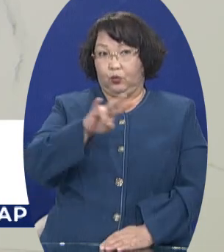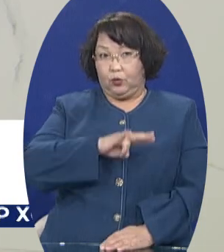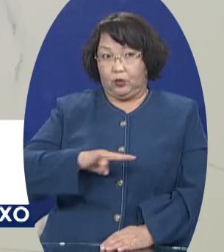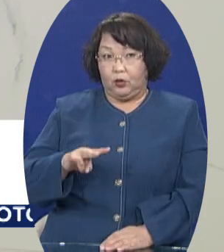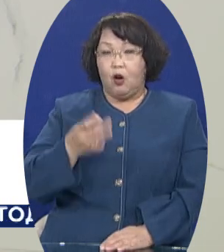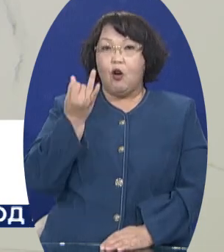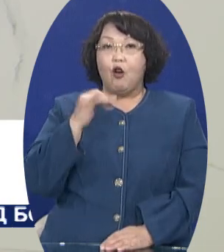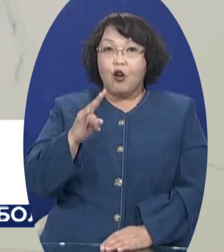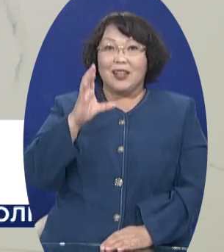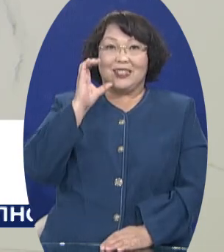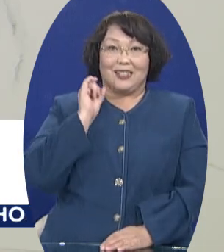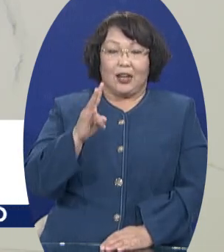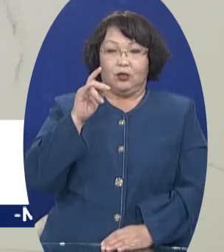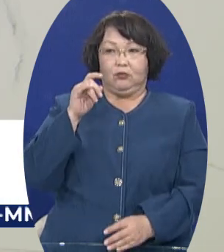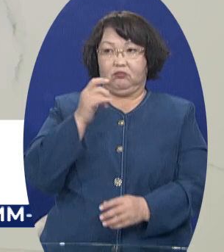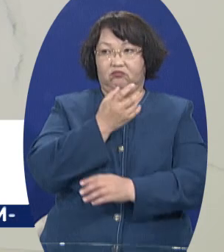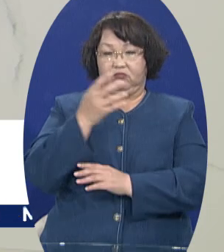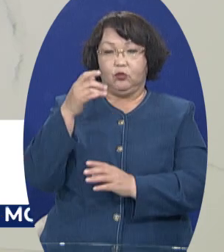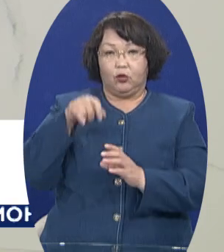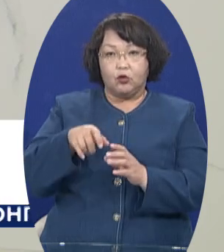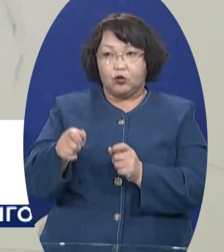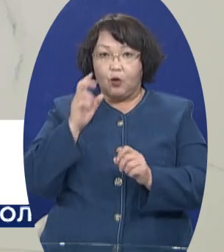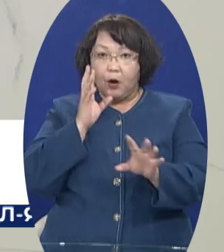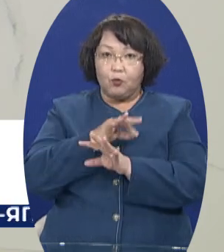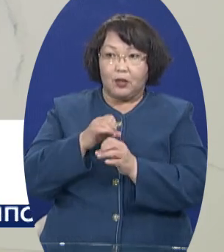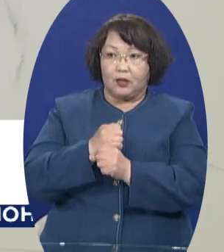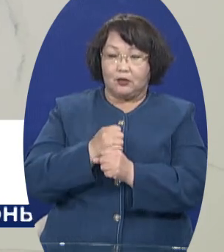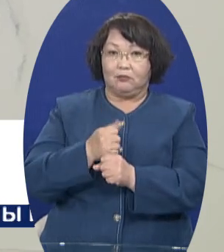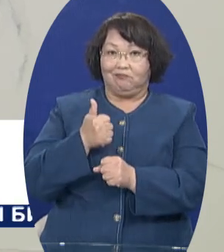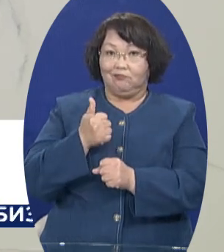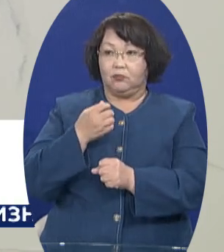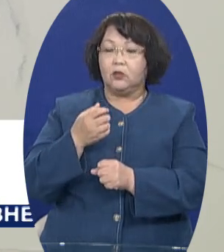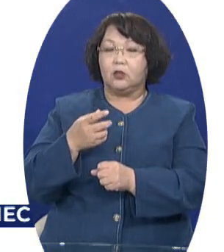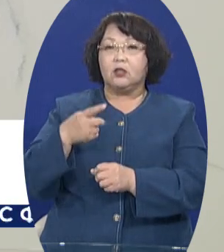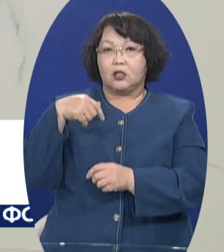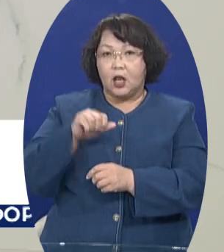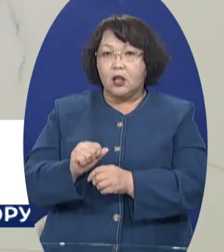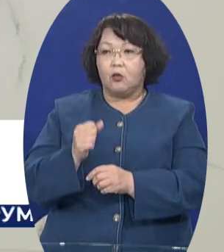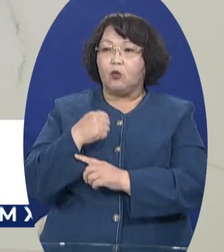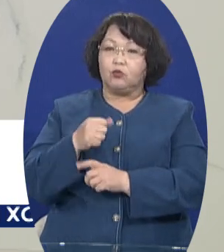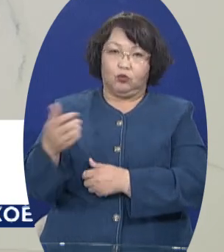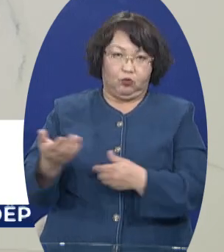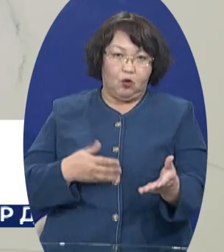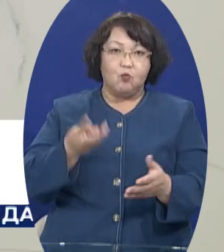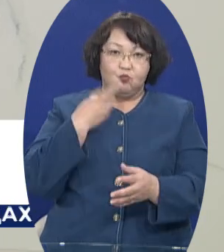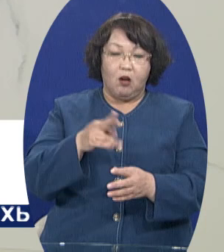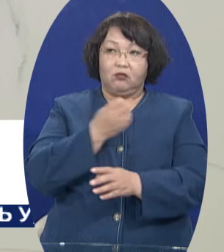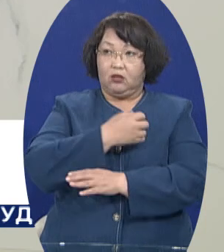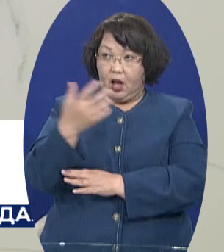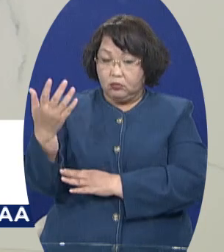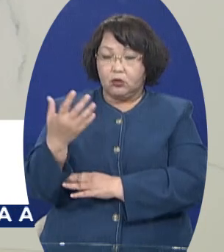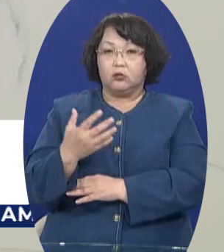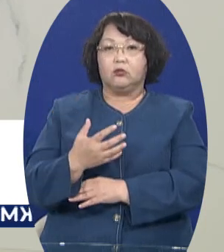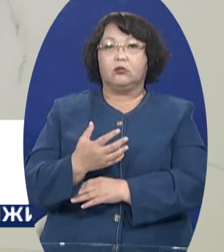ойн сандаа тодорхой хэмжээ менежмент хийгээд явж байгаа тэр хүмүүсийн урамшууллын асуудлууд давхар эргэдэж байгаа. Мод тарьсан, ойжуулалт нөхөн сэргээлт хийсэн